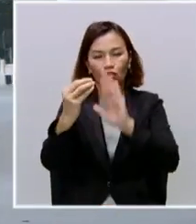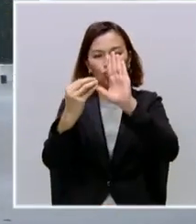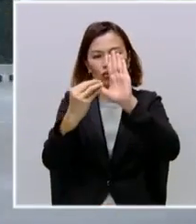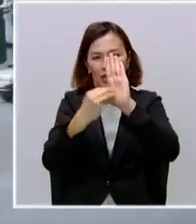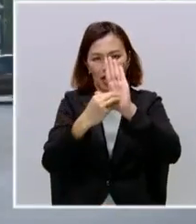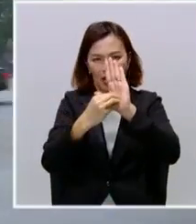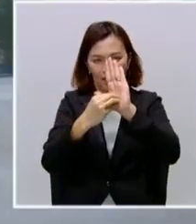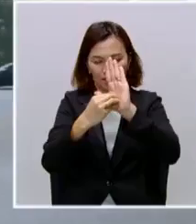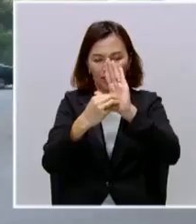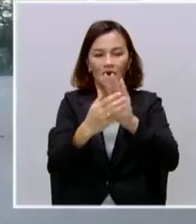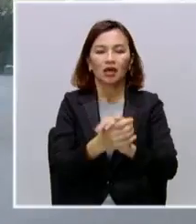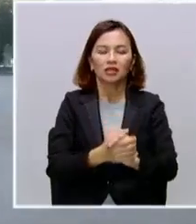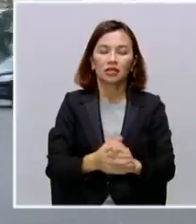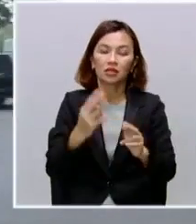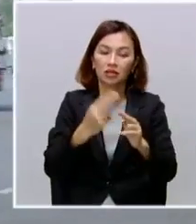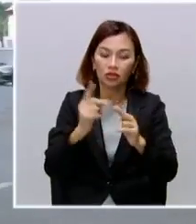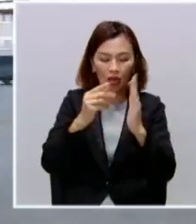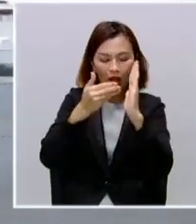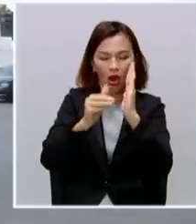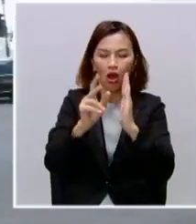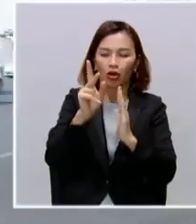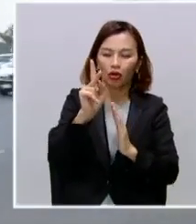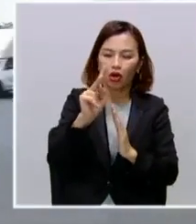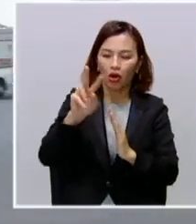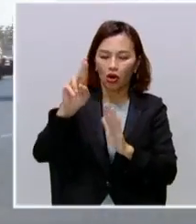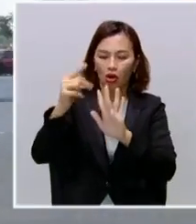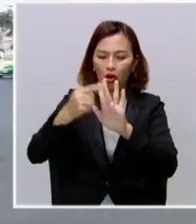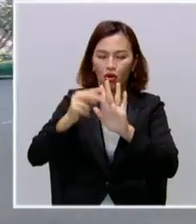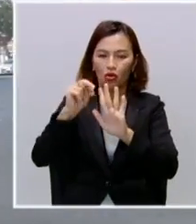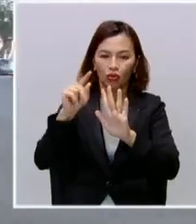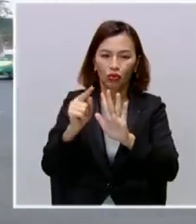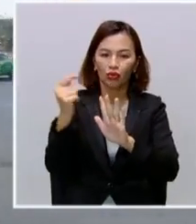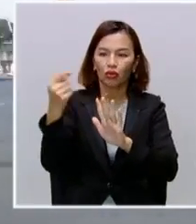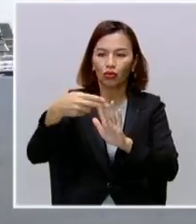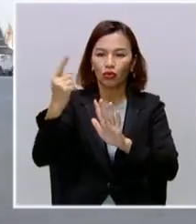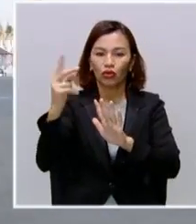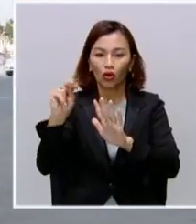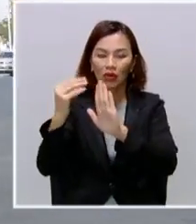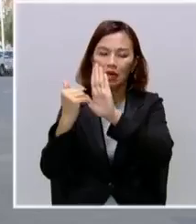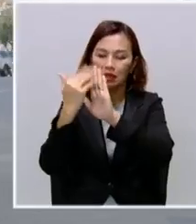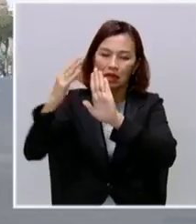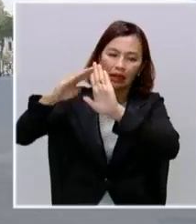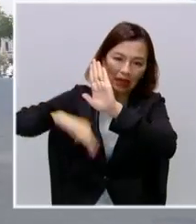กลางกรุงธนเหนือและกรุงธนใต้ซึ่งเป็นพื้นที่ท้ายลมนั่นเอง